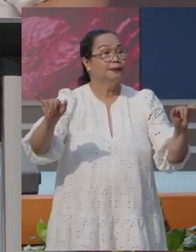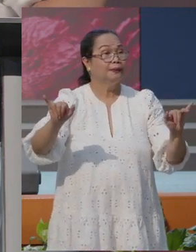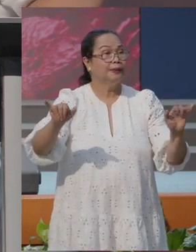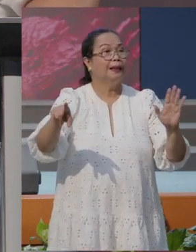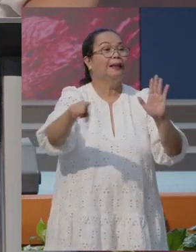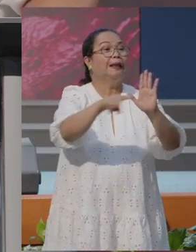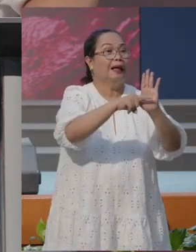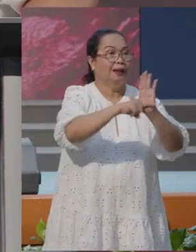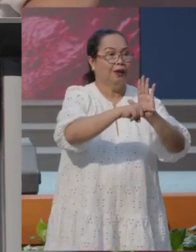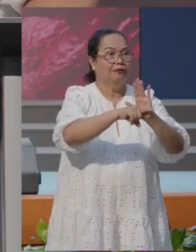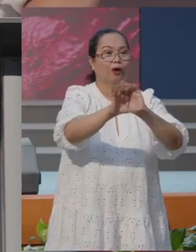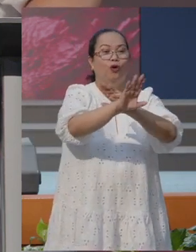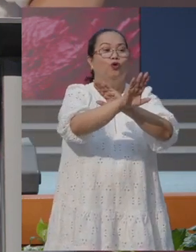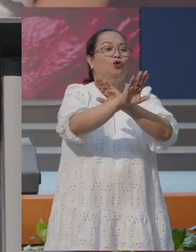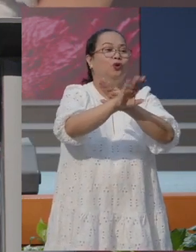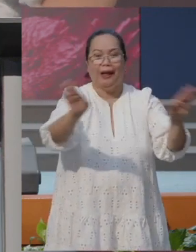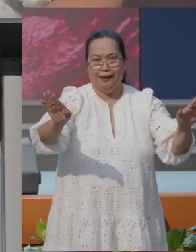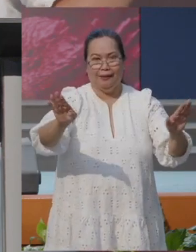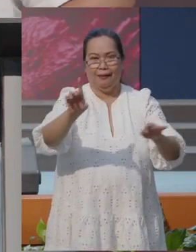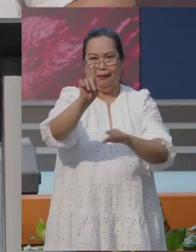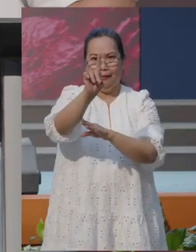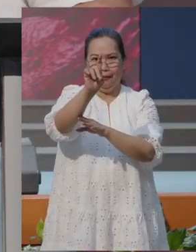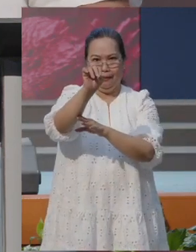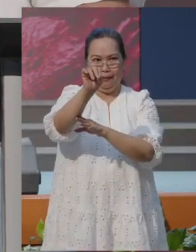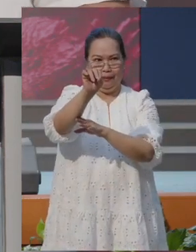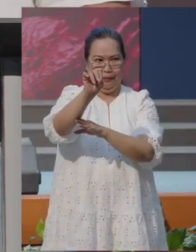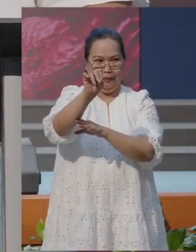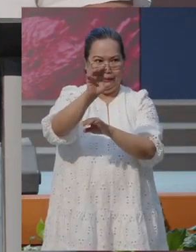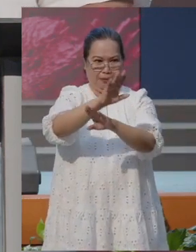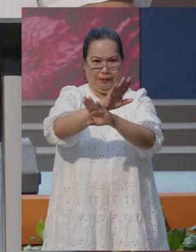Negative yung kanila.